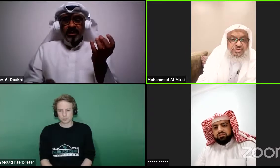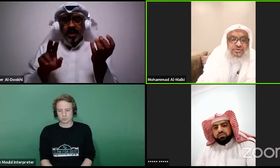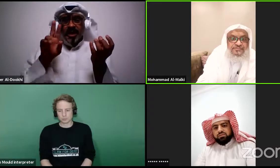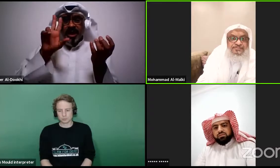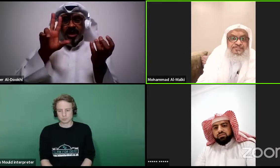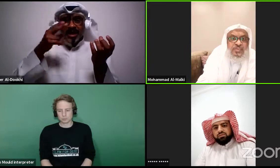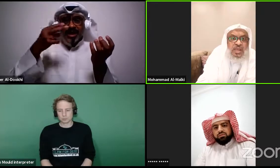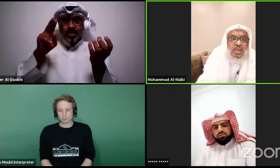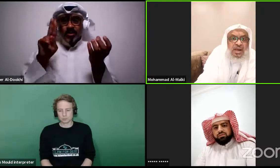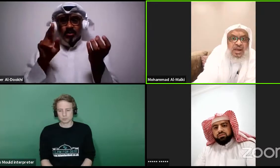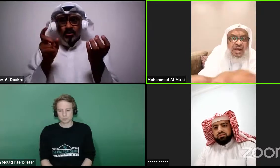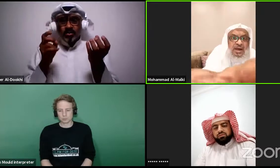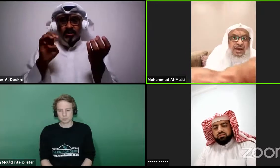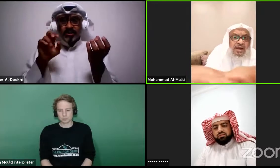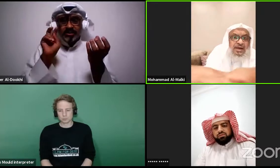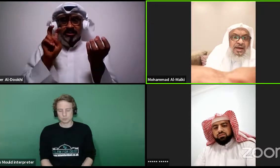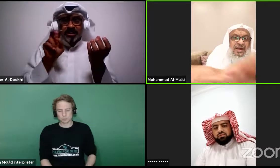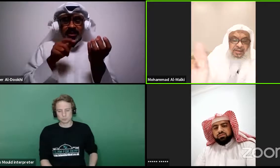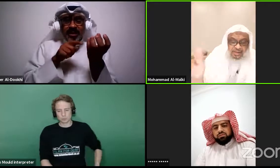ثمرة